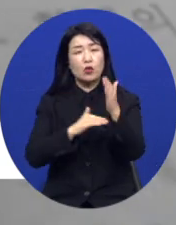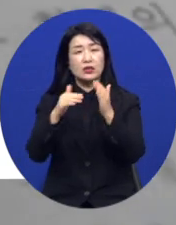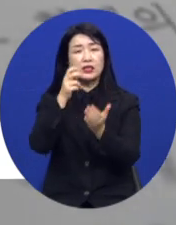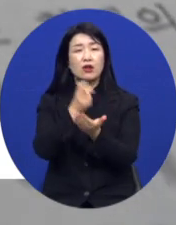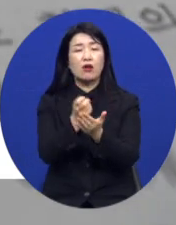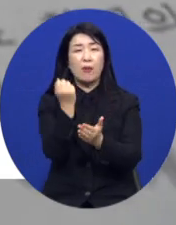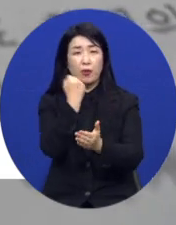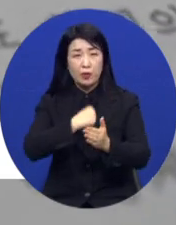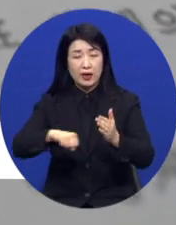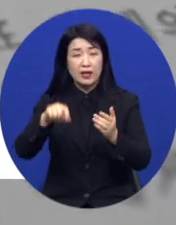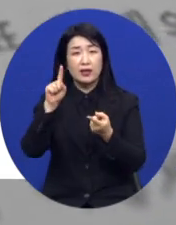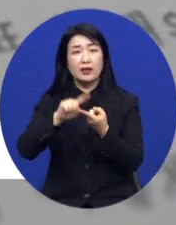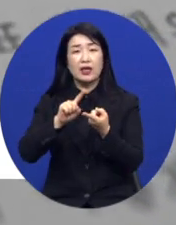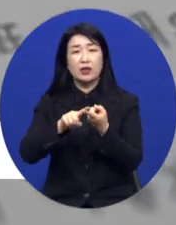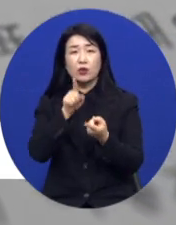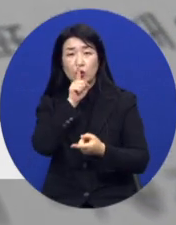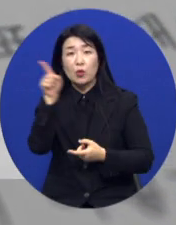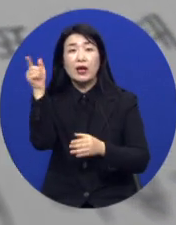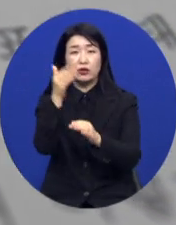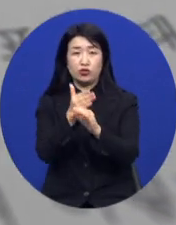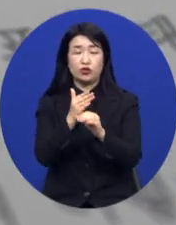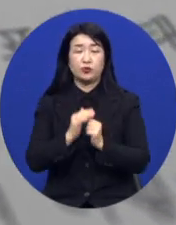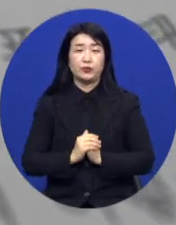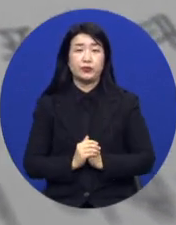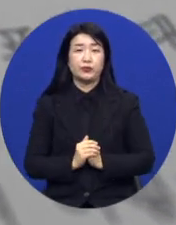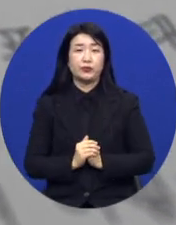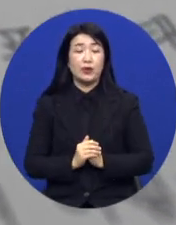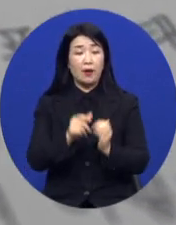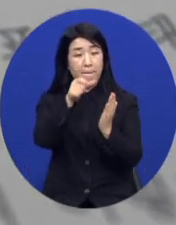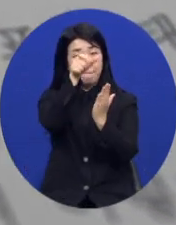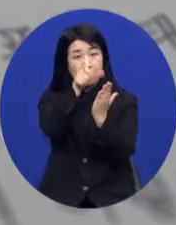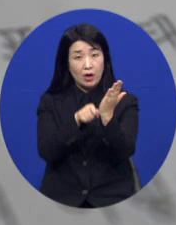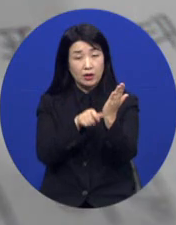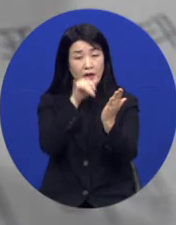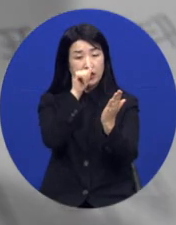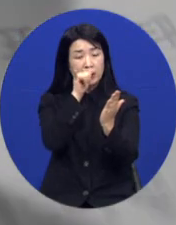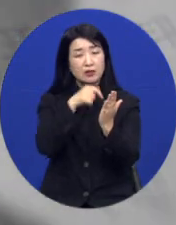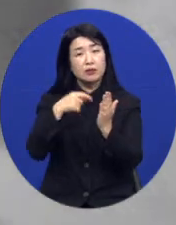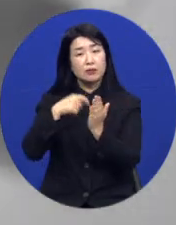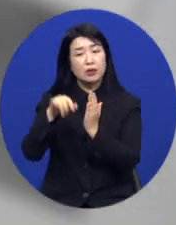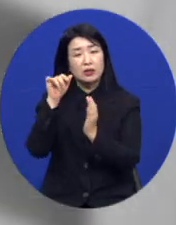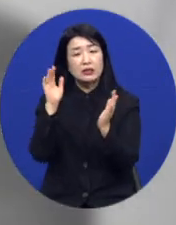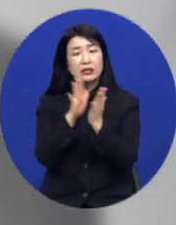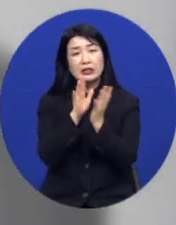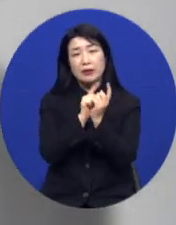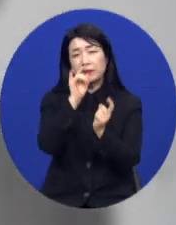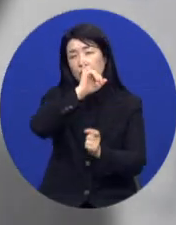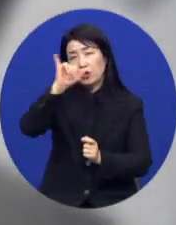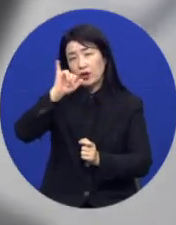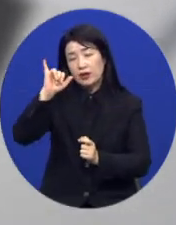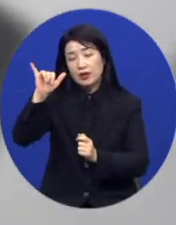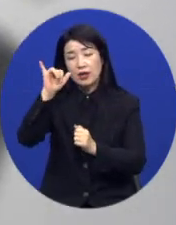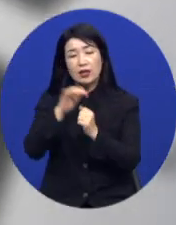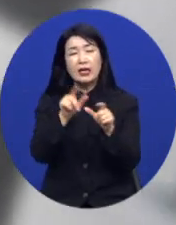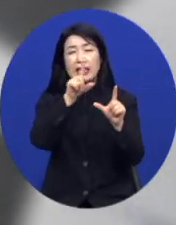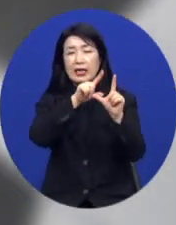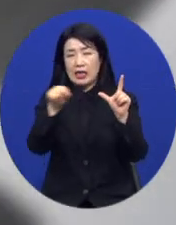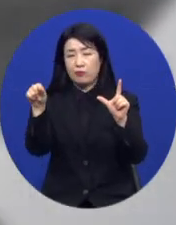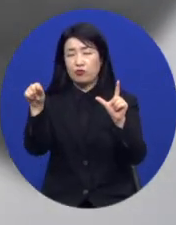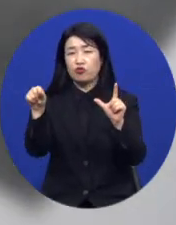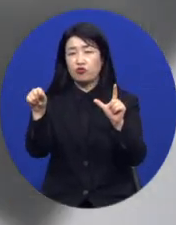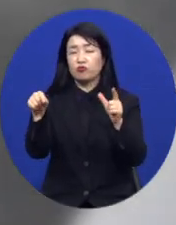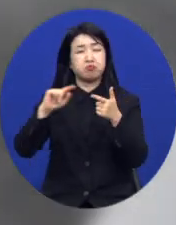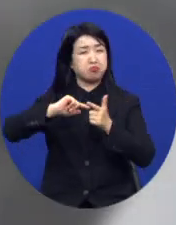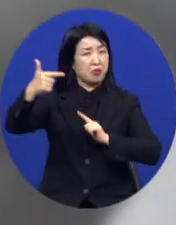혐의로 선거관리위원회에 고발했습니다. 명단에 적힌 서명자들에게 전화를 걸어보니 일부는 서명